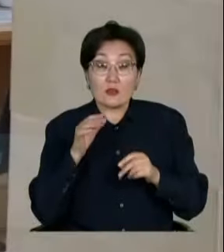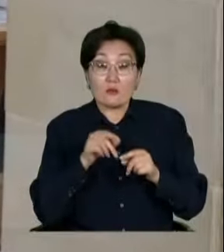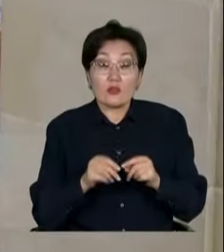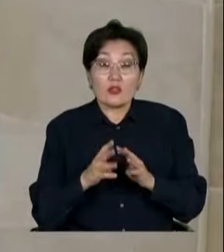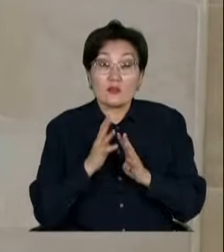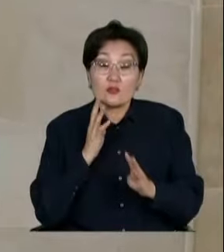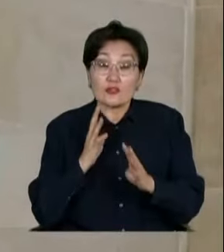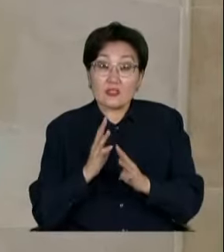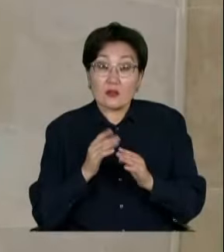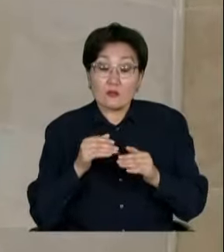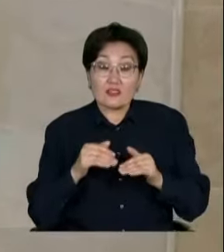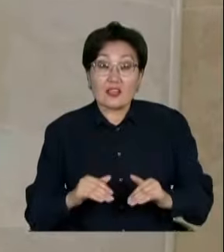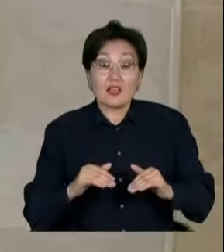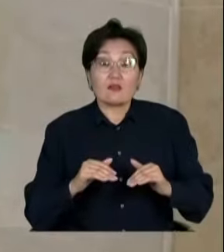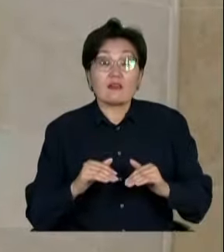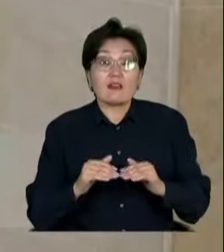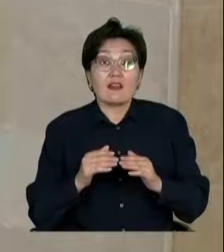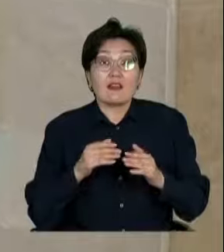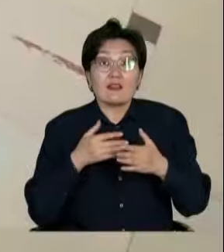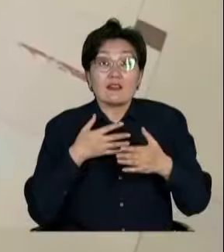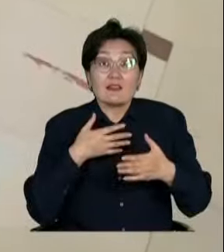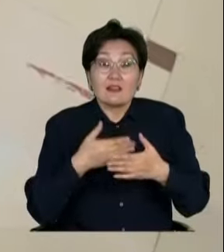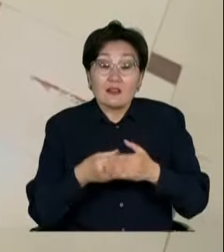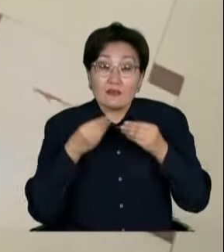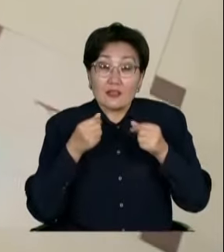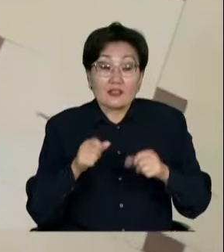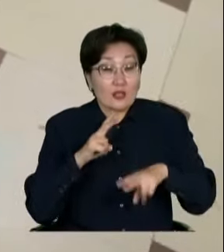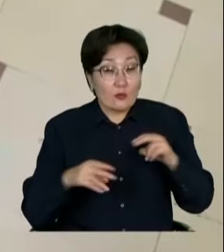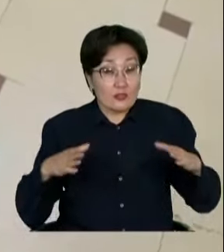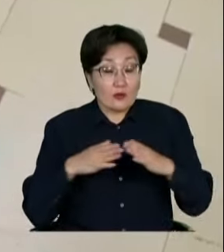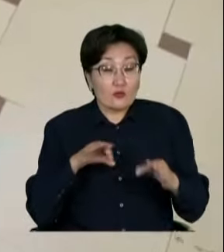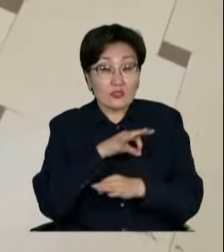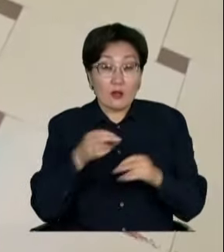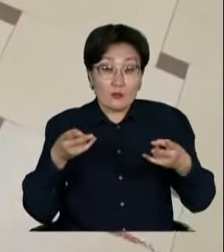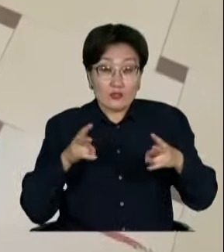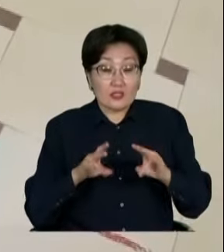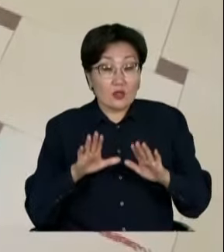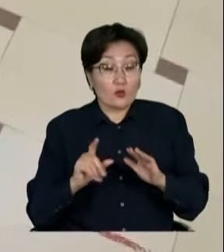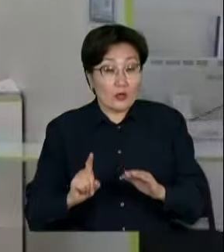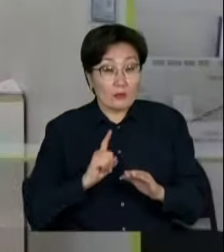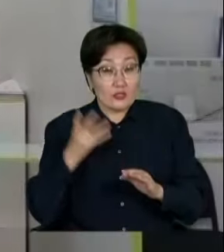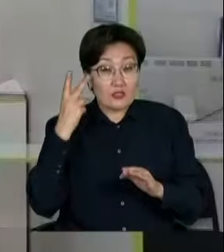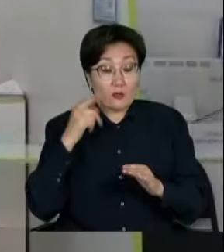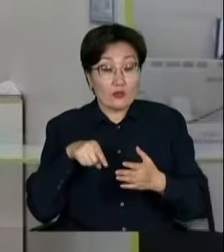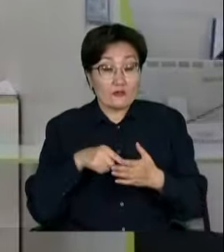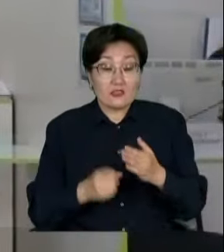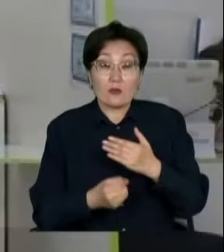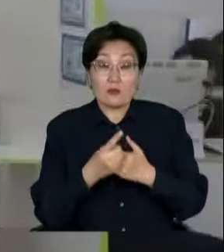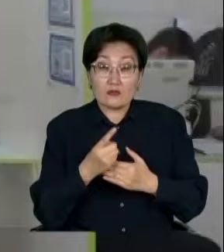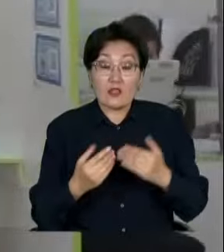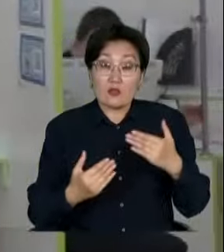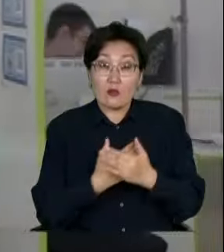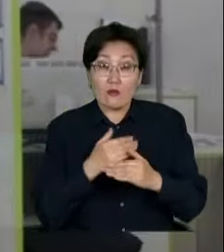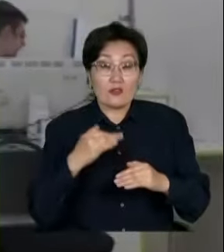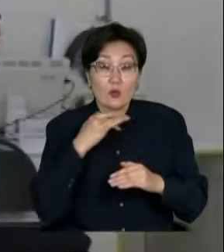продвижение очереди влияет количество строящихся домов. По их словам, сиротам остается только ждать, когда в городе появятся